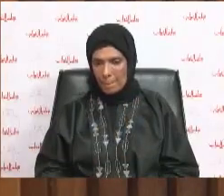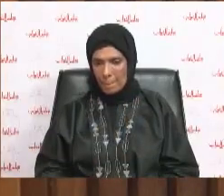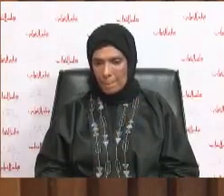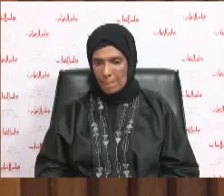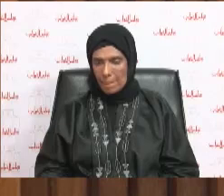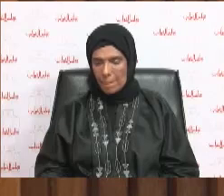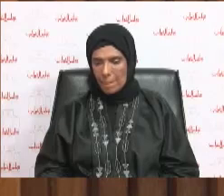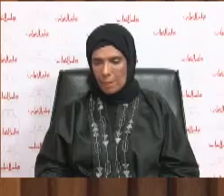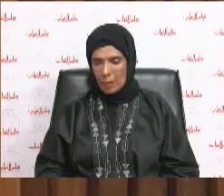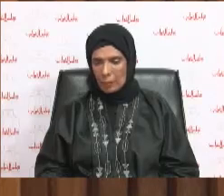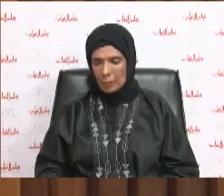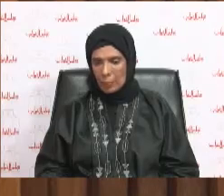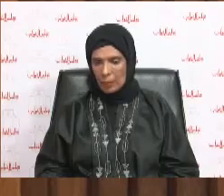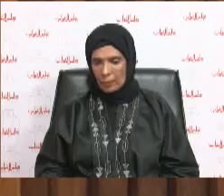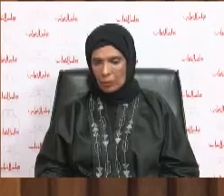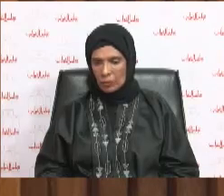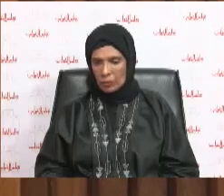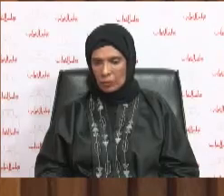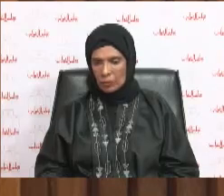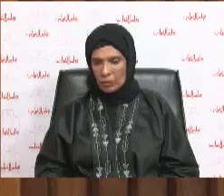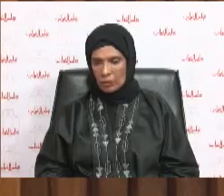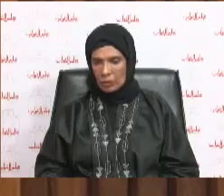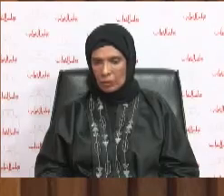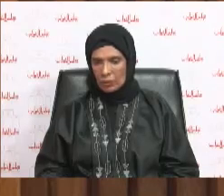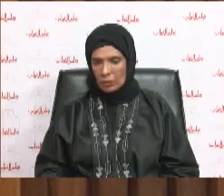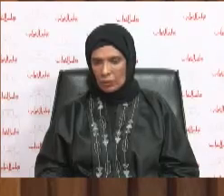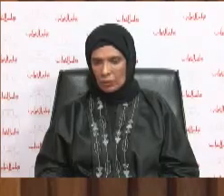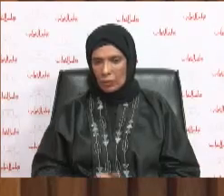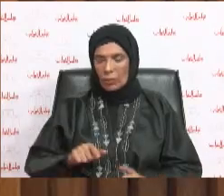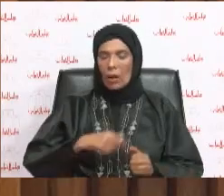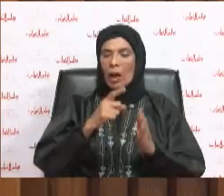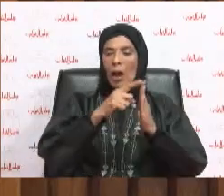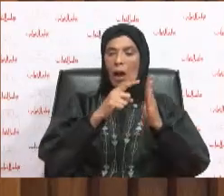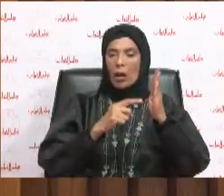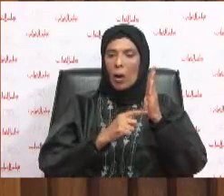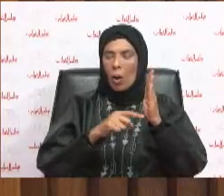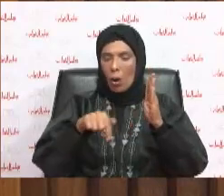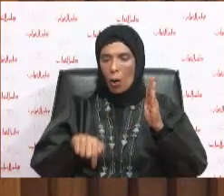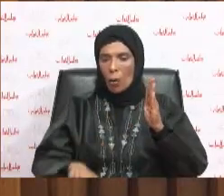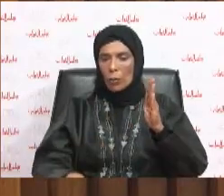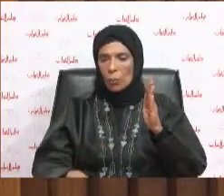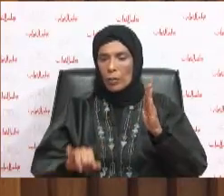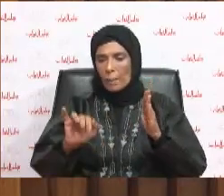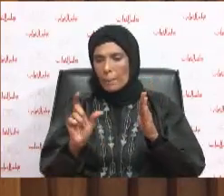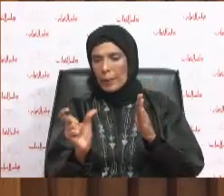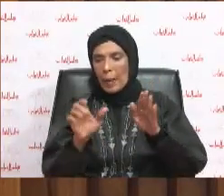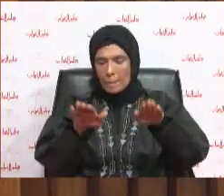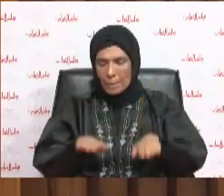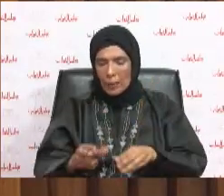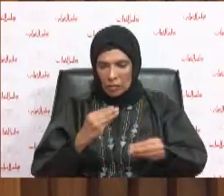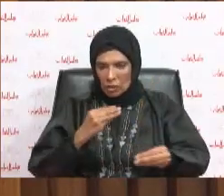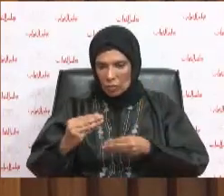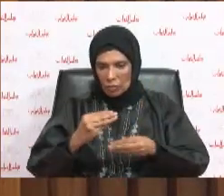تم إعادة بناء هذا الاقتراح بقانون مجلس الشورى في ظل سريان القانون رقم 32 لسنة 2009 بإنشاء